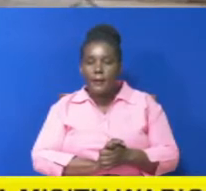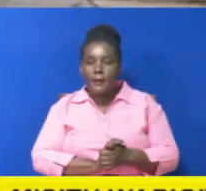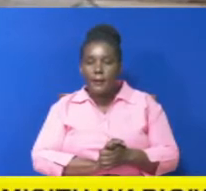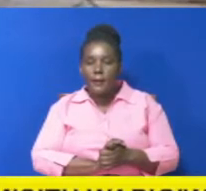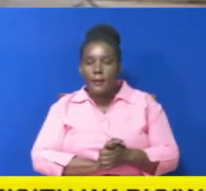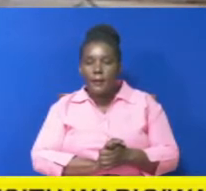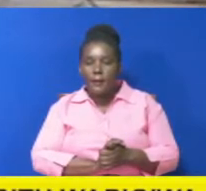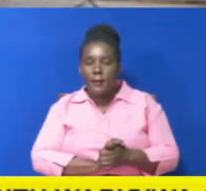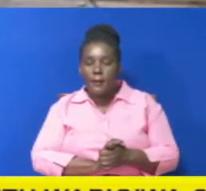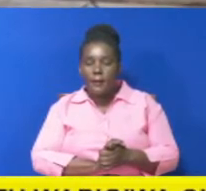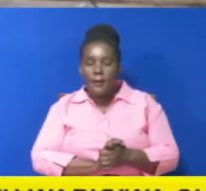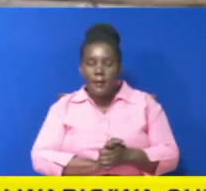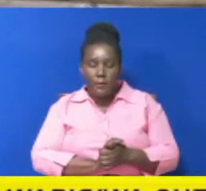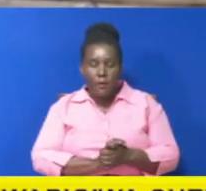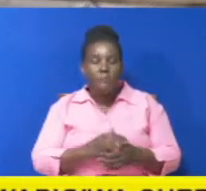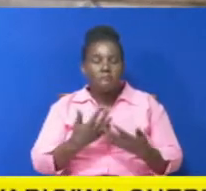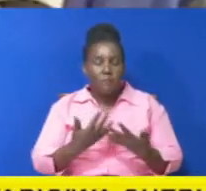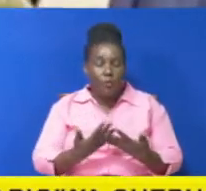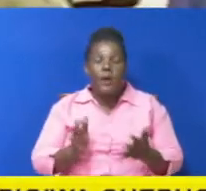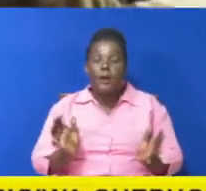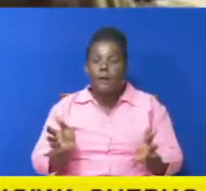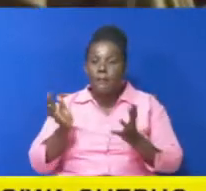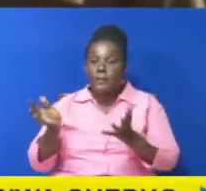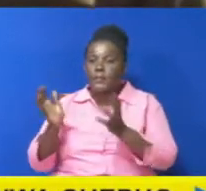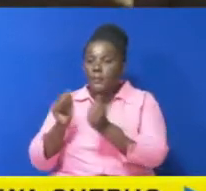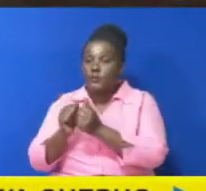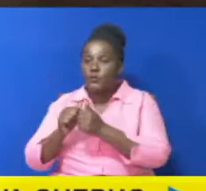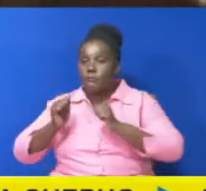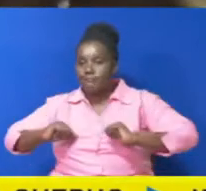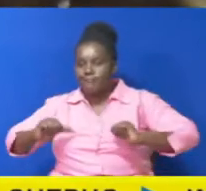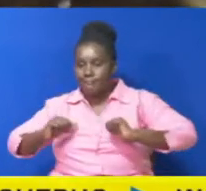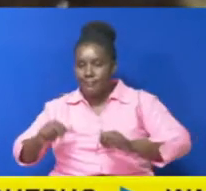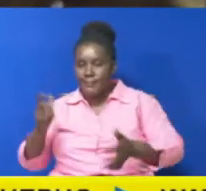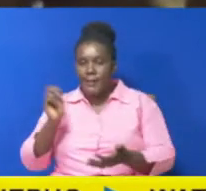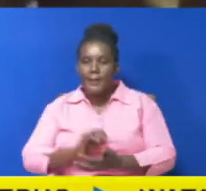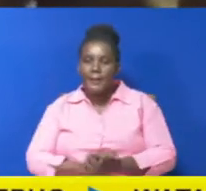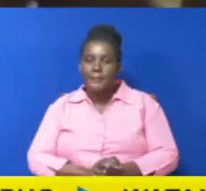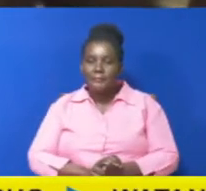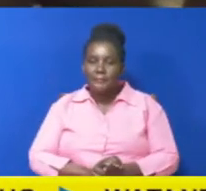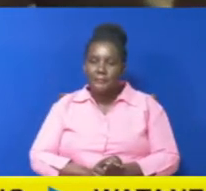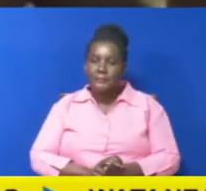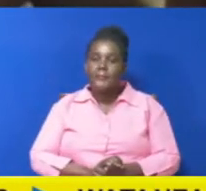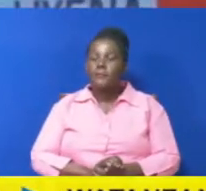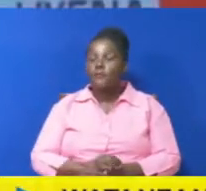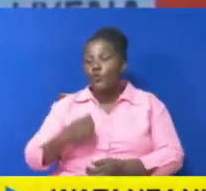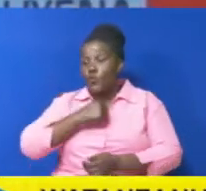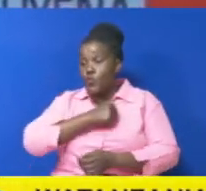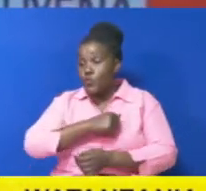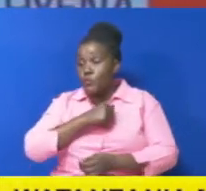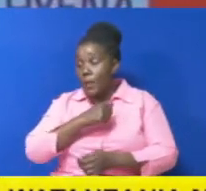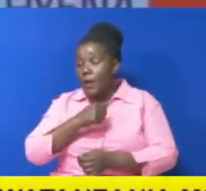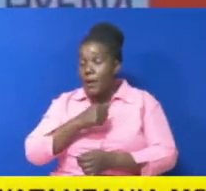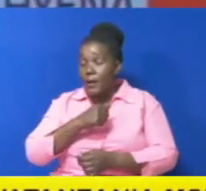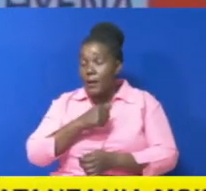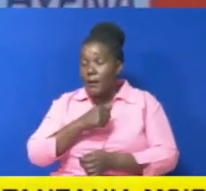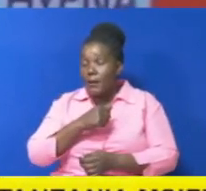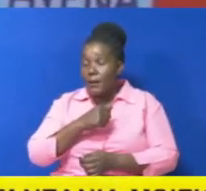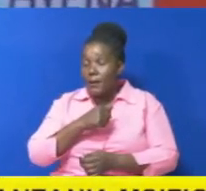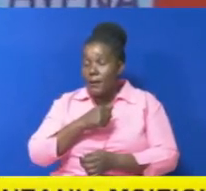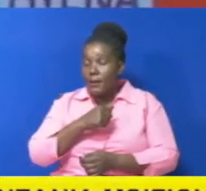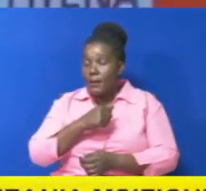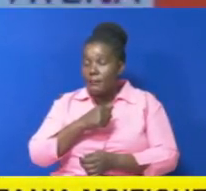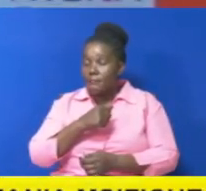utaratibu wa serikali katika kuwataka kuhamasisha utalii. Uluma Mwasoge ni mhifadhi wa eneo la kutunza wanyama wakali